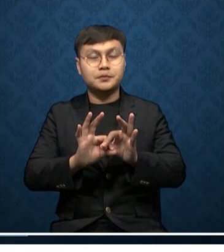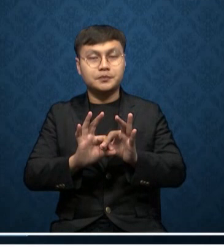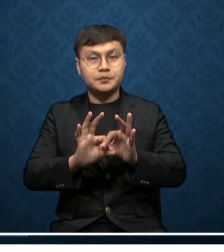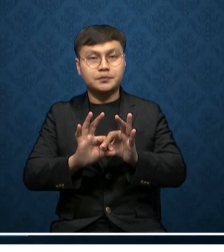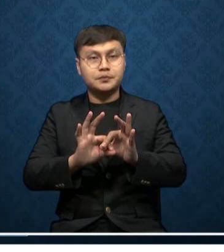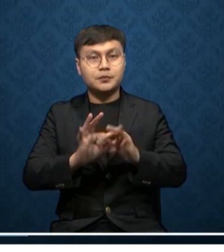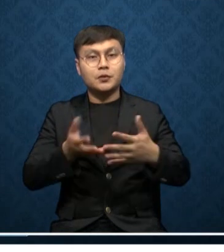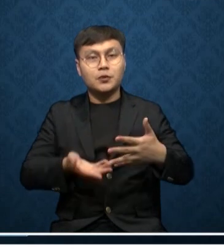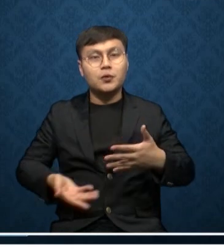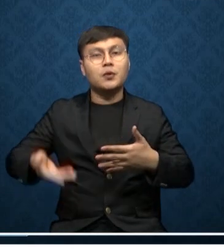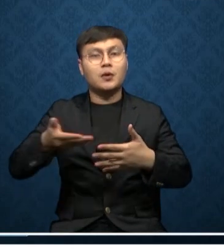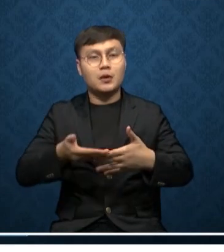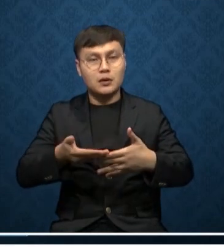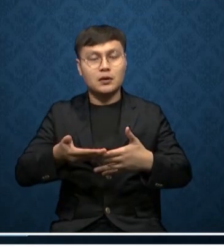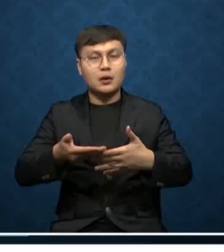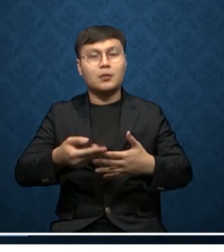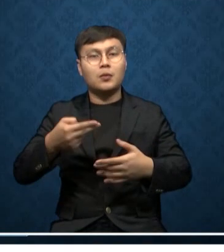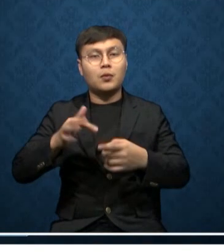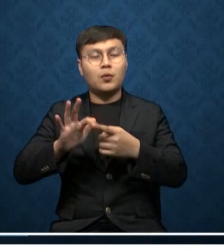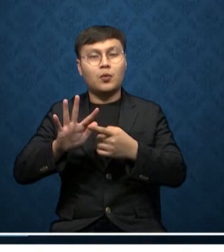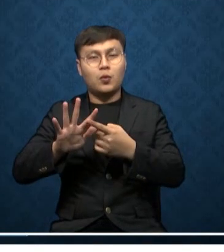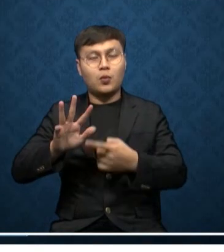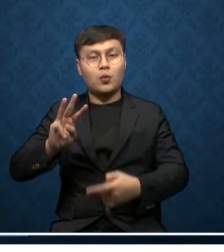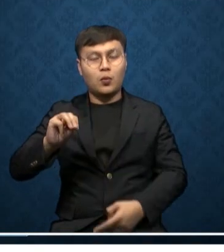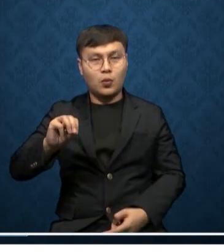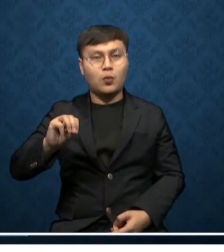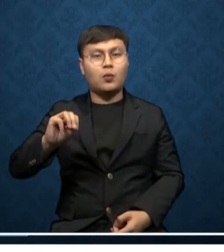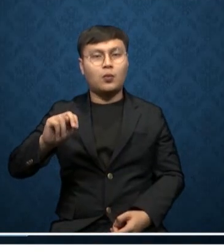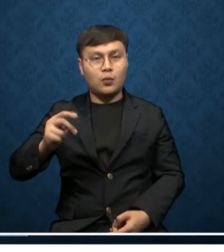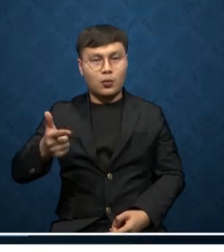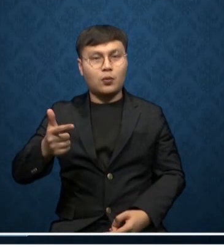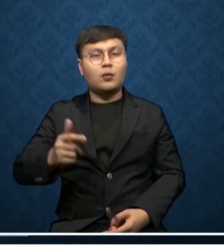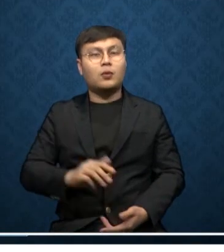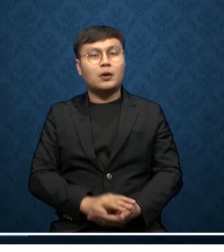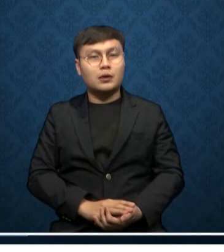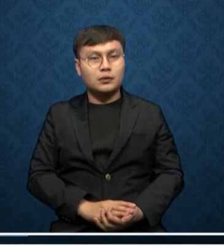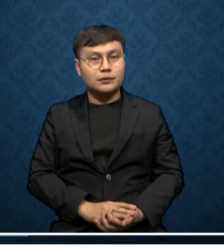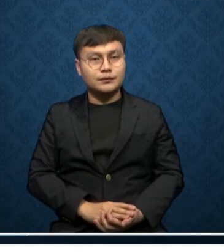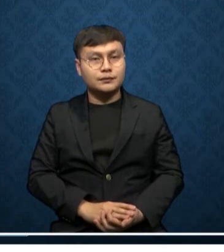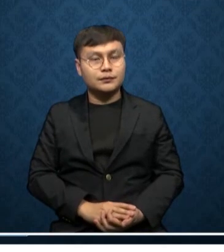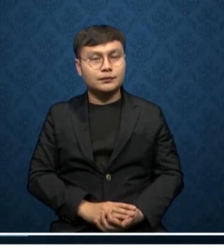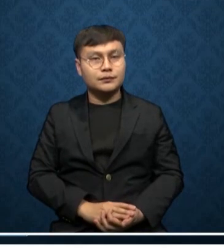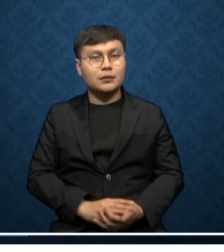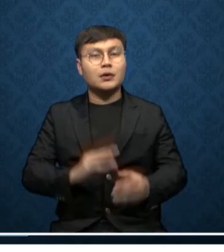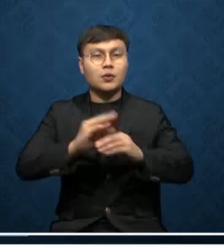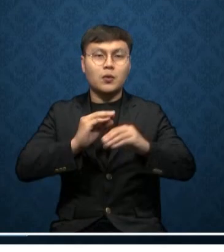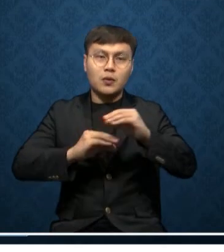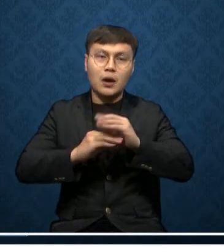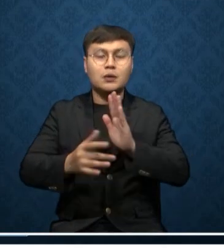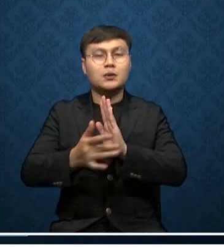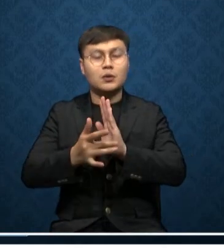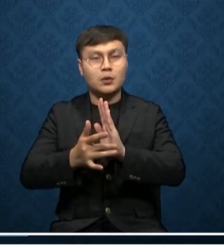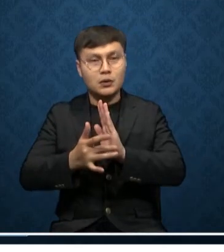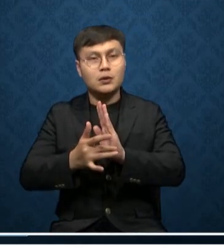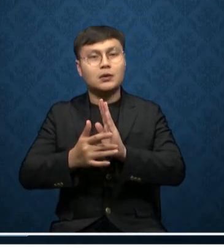ระดับผลผลิตตลอดหงโซ่การผลิตเพื่อให้เกิดความมั่นใจของการดำเนินการสินค้าเกษตรเพื่อเกิดความปลอดภัยเนี่ยยิ่งโครงการภายใต้ดิจิตัลคิมา